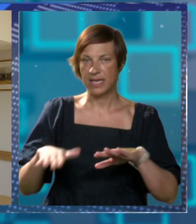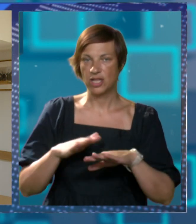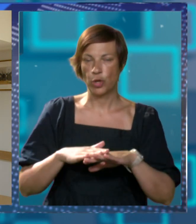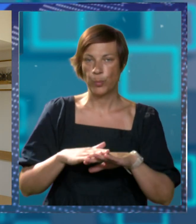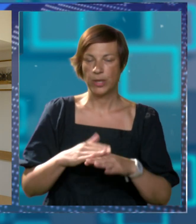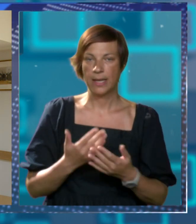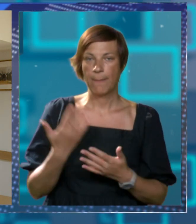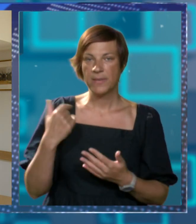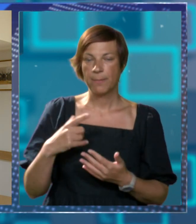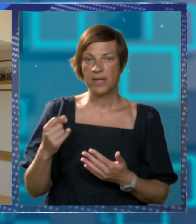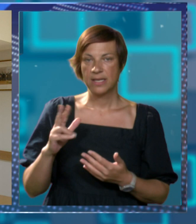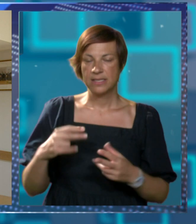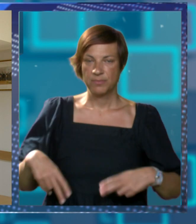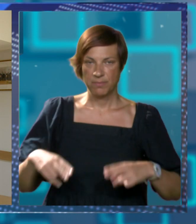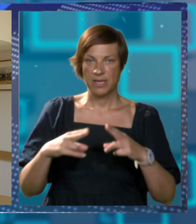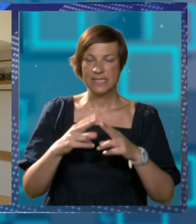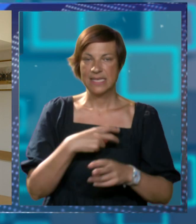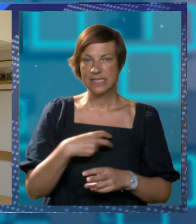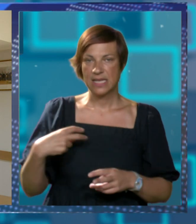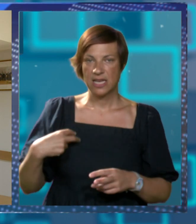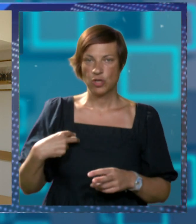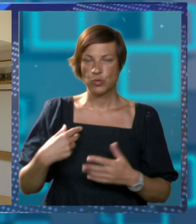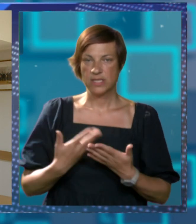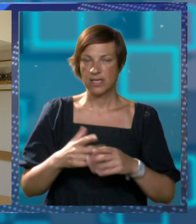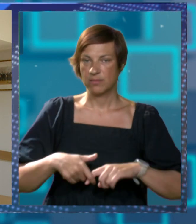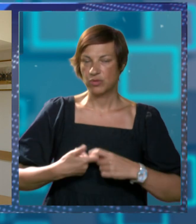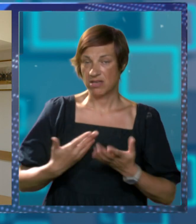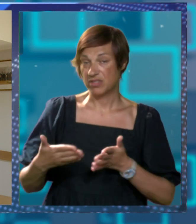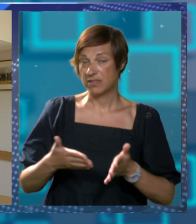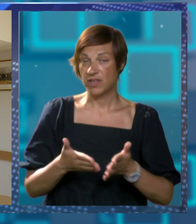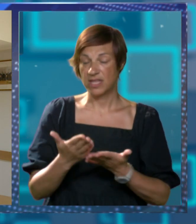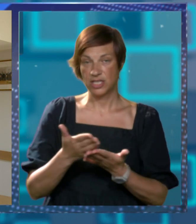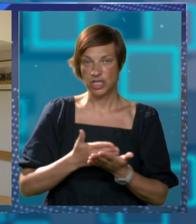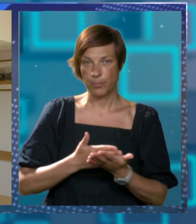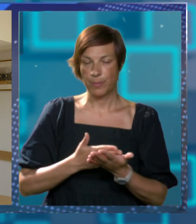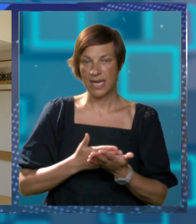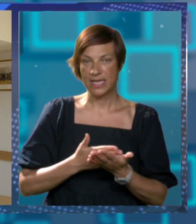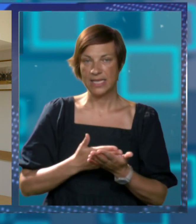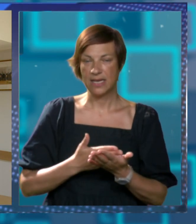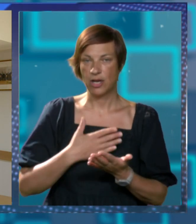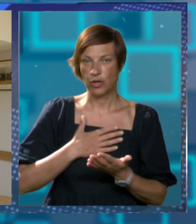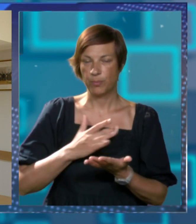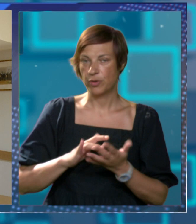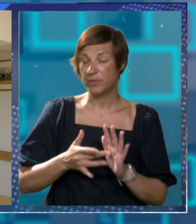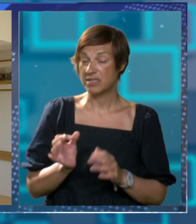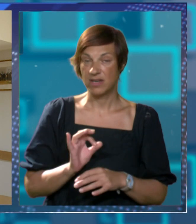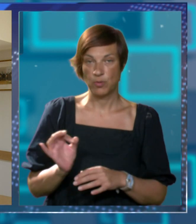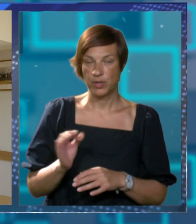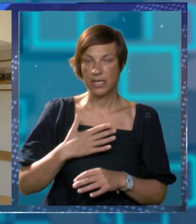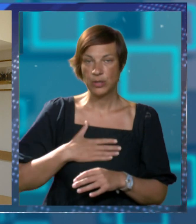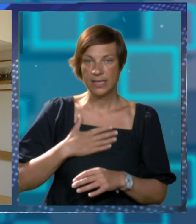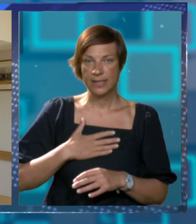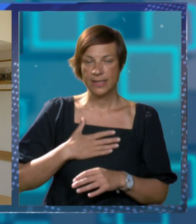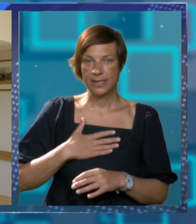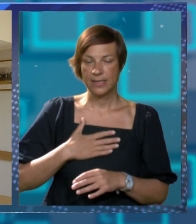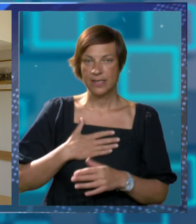I upravo smo prije par dana imali sastanak u Zagrebu, dakle stvari teču po onom planiranom dinamikom i po meni sve u najboljem redu, i nadam